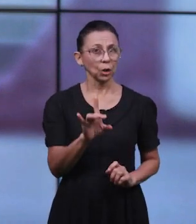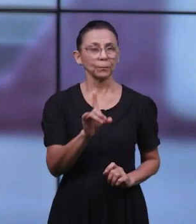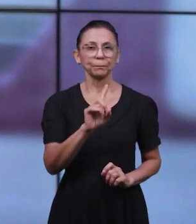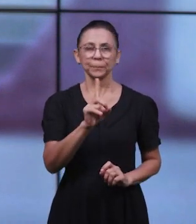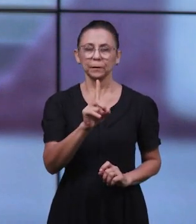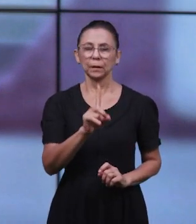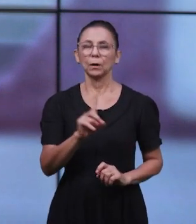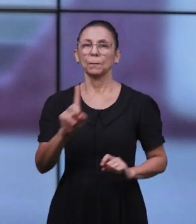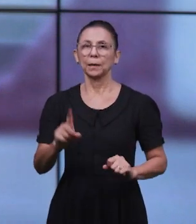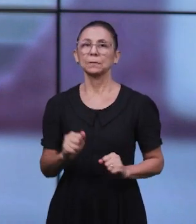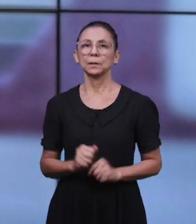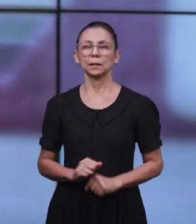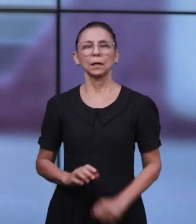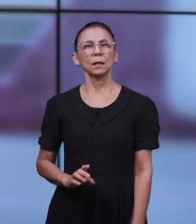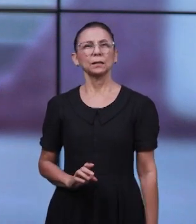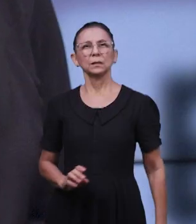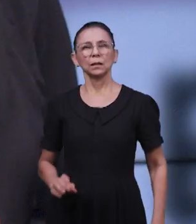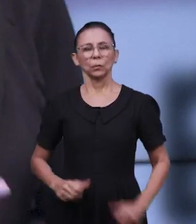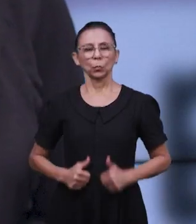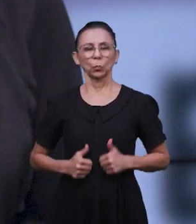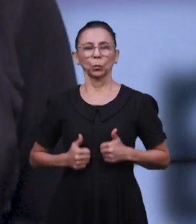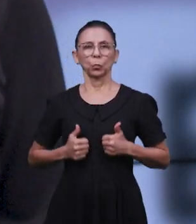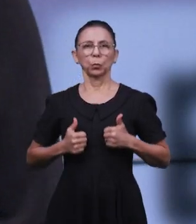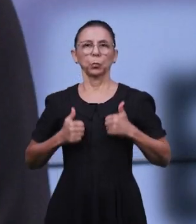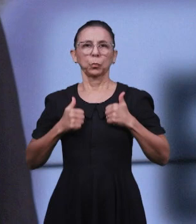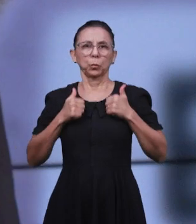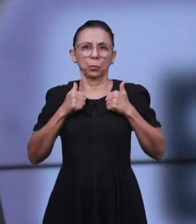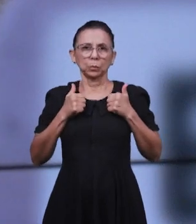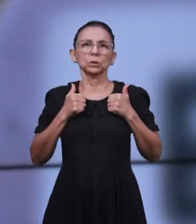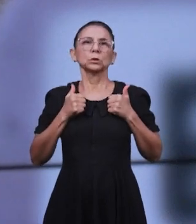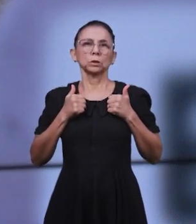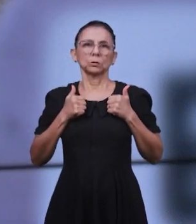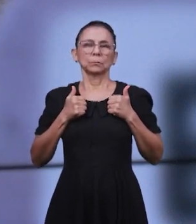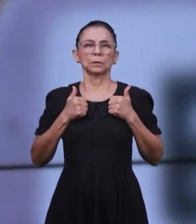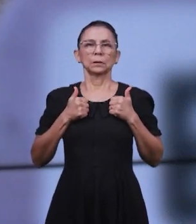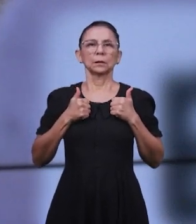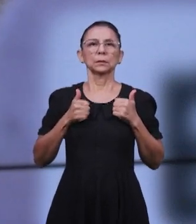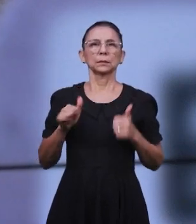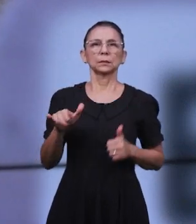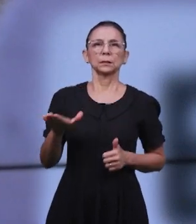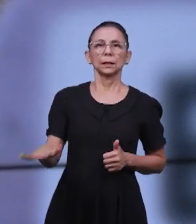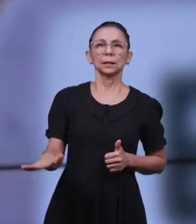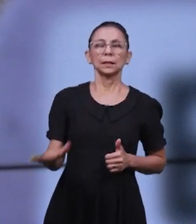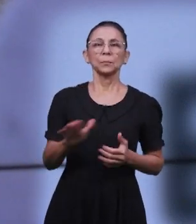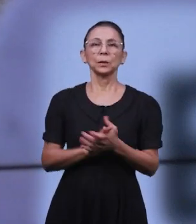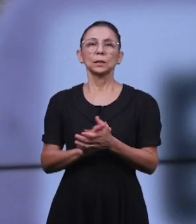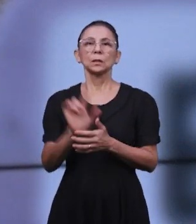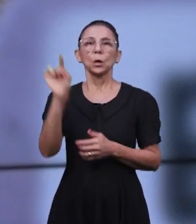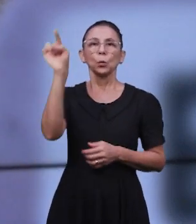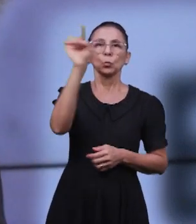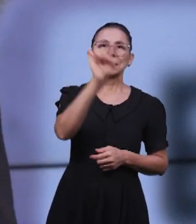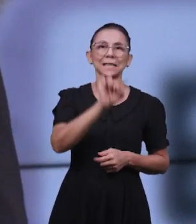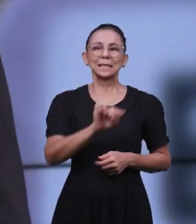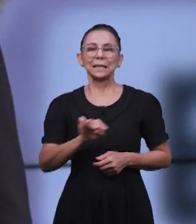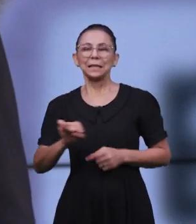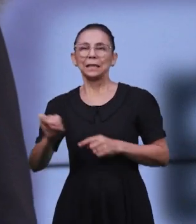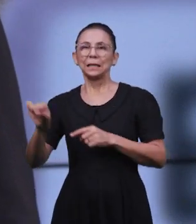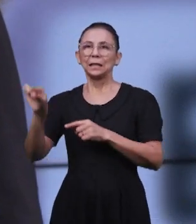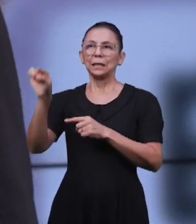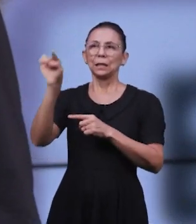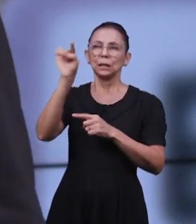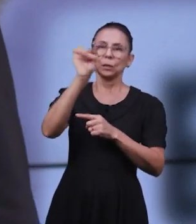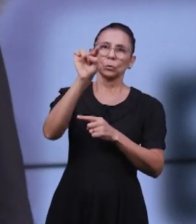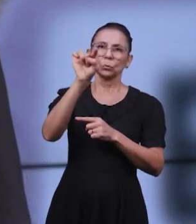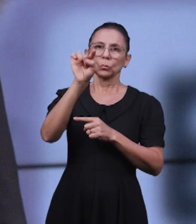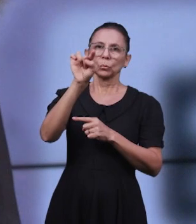haute estime de l'enfant. Cela se passe parce que il y a un cycle qui va activer le